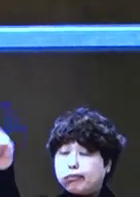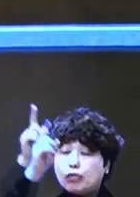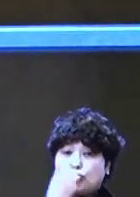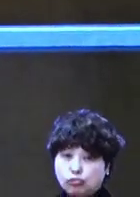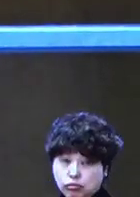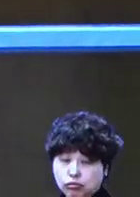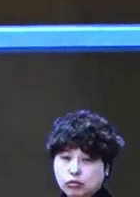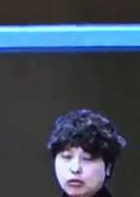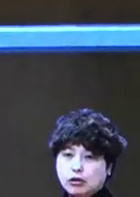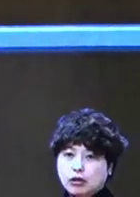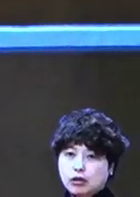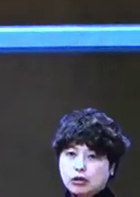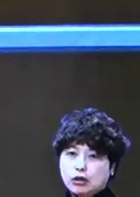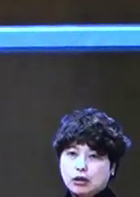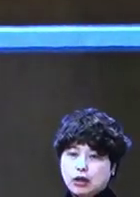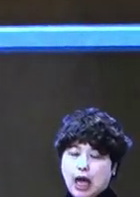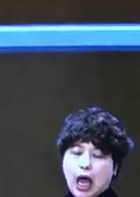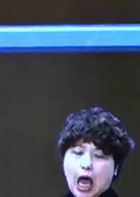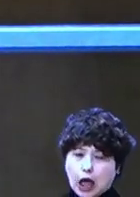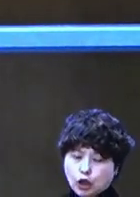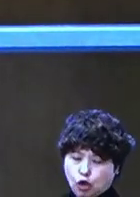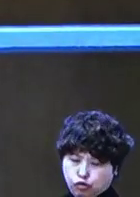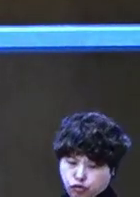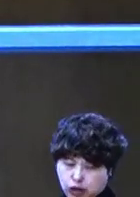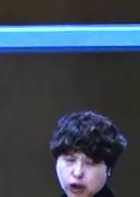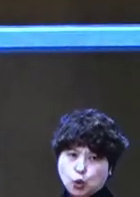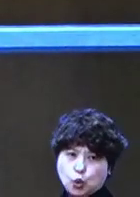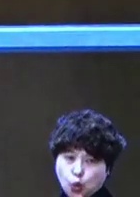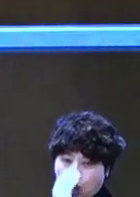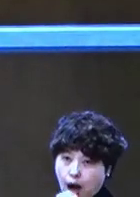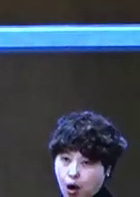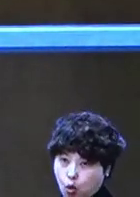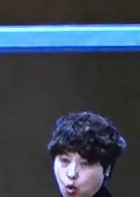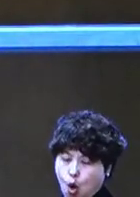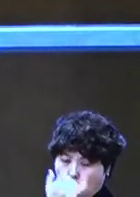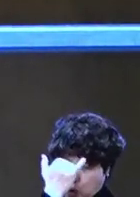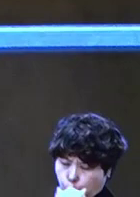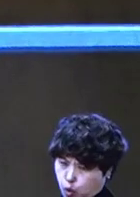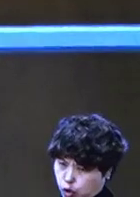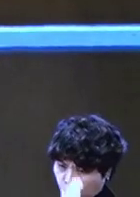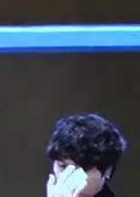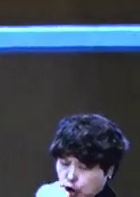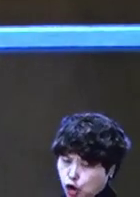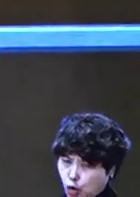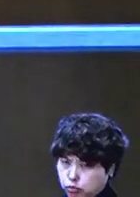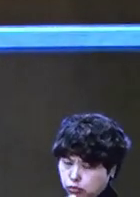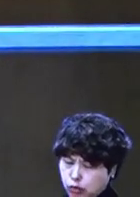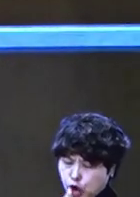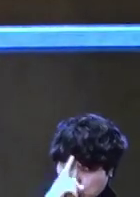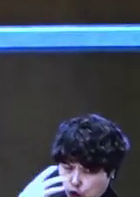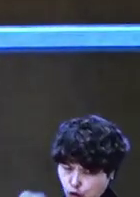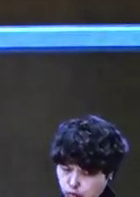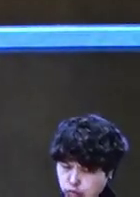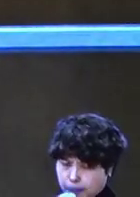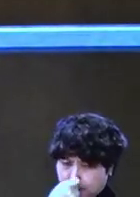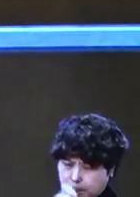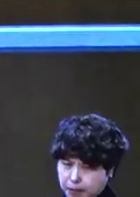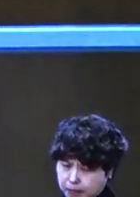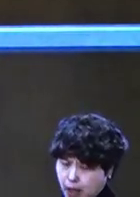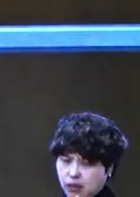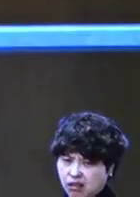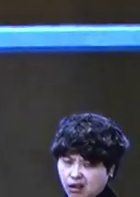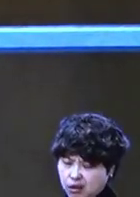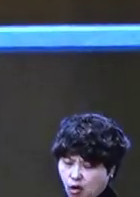행위가 행정 위기를 초래하고 도를 넘는 정부 비판에 보정은 내팽개짓이니